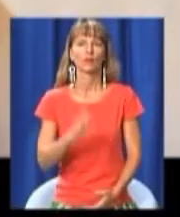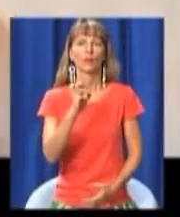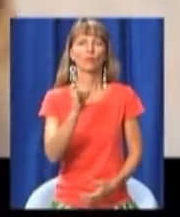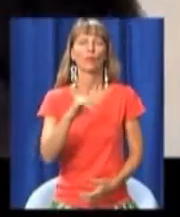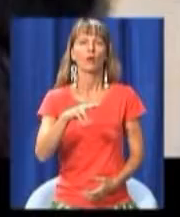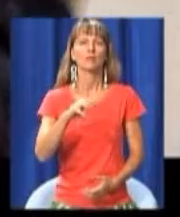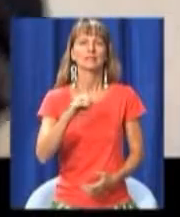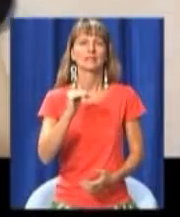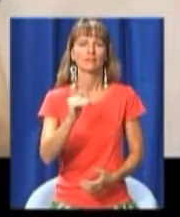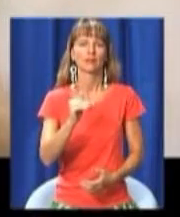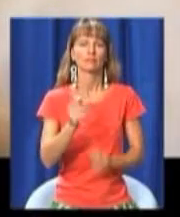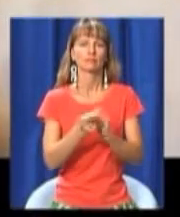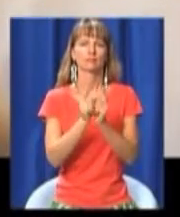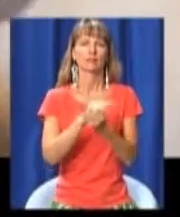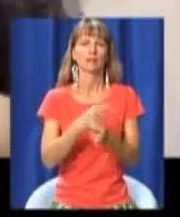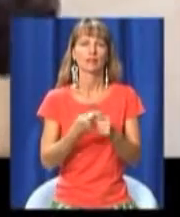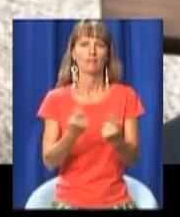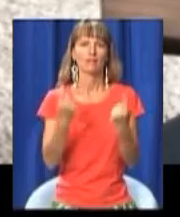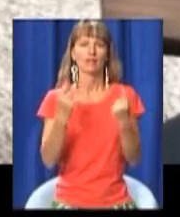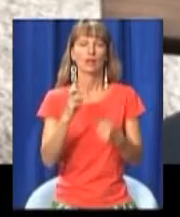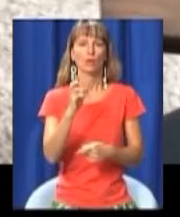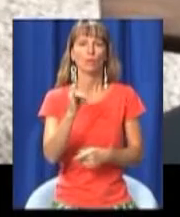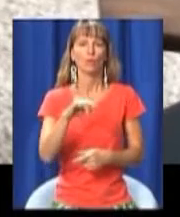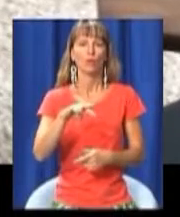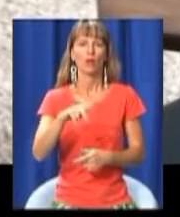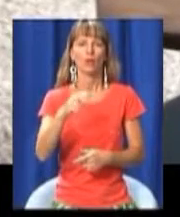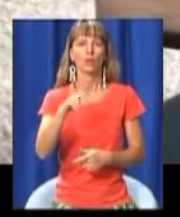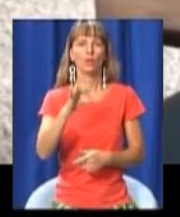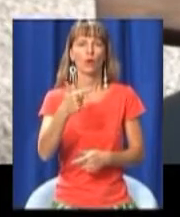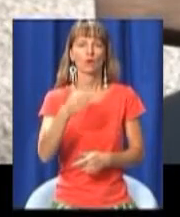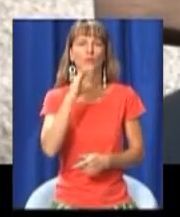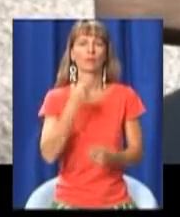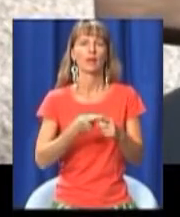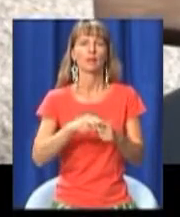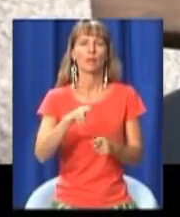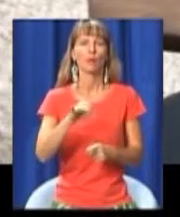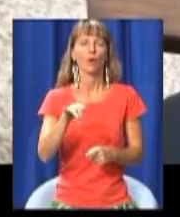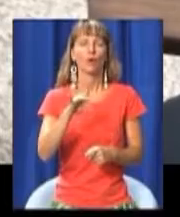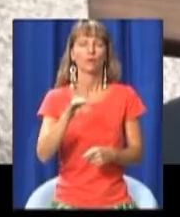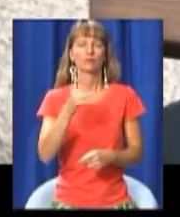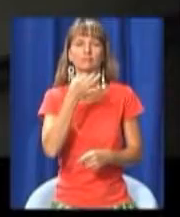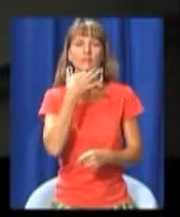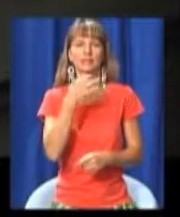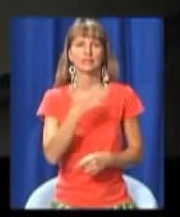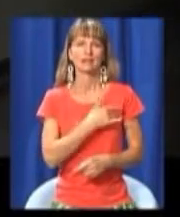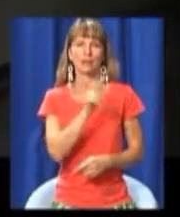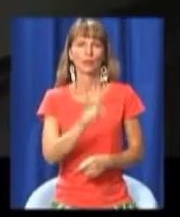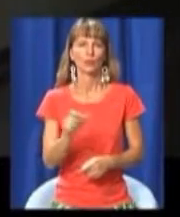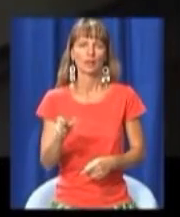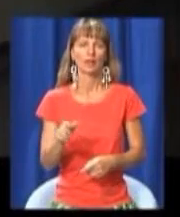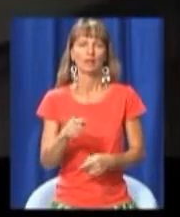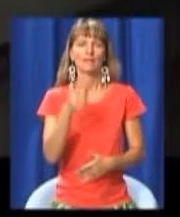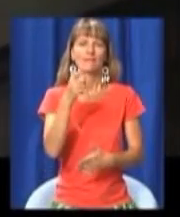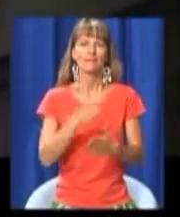Бульмастиф в перекладі має значення «великий бульдог». Собаки цієї породи підкорюють серця людей своєю відданістю і